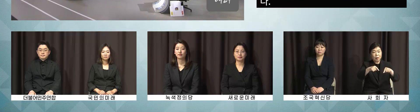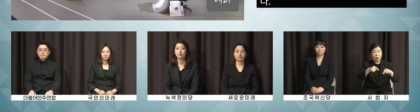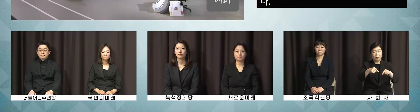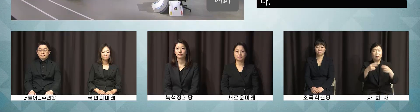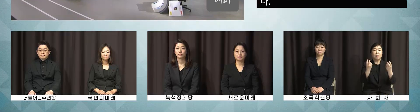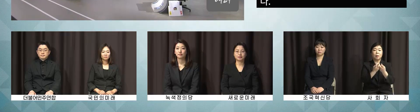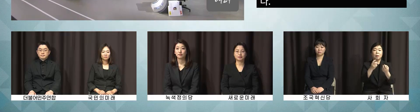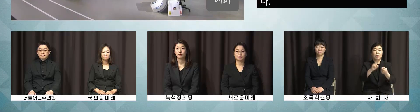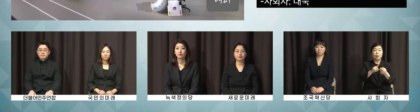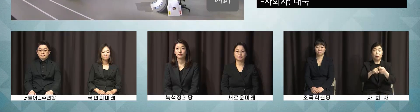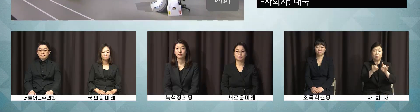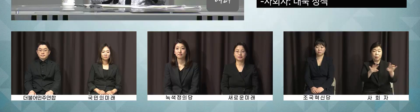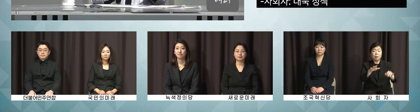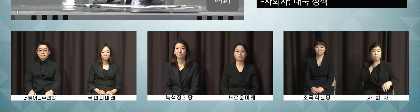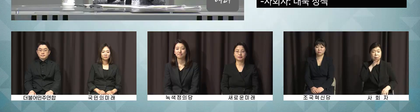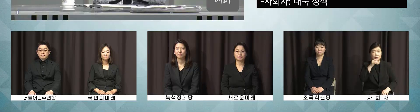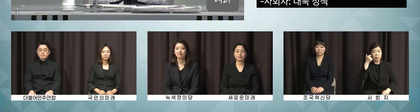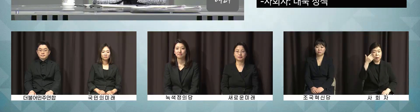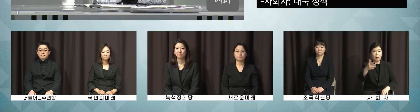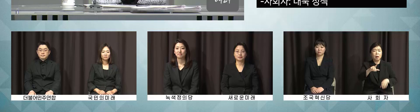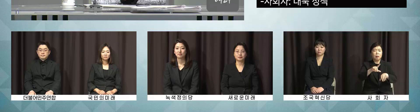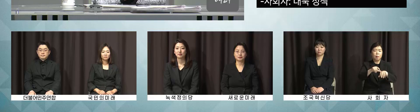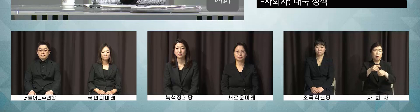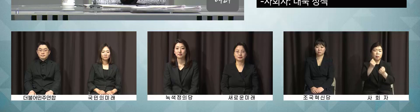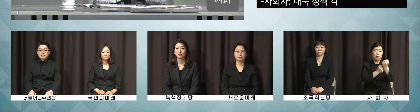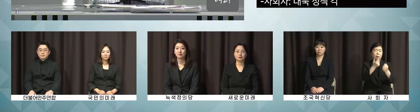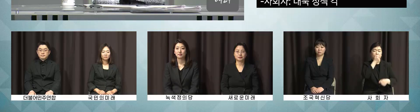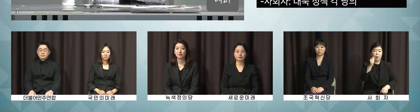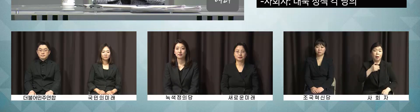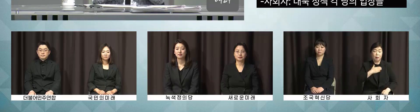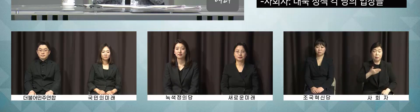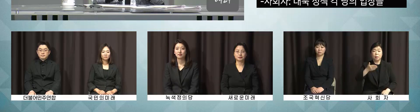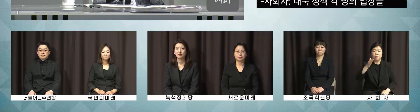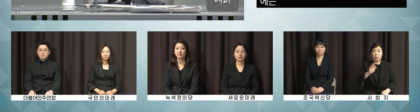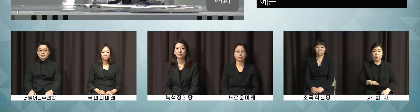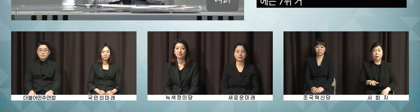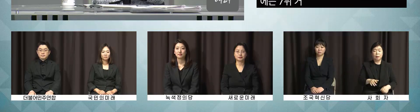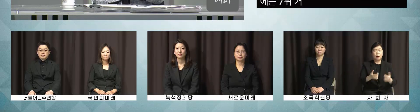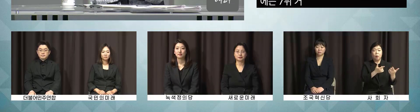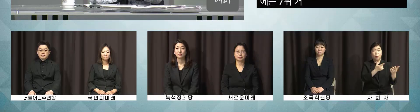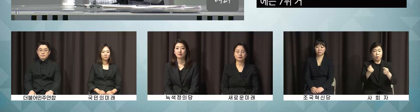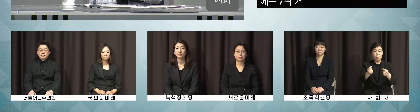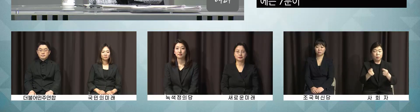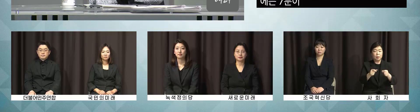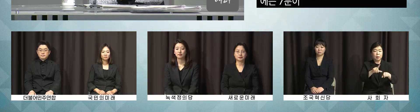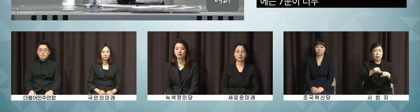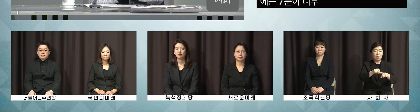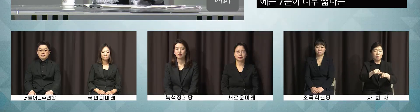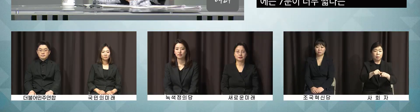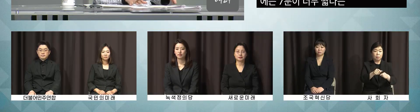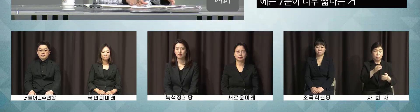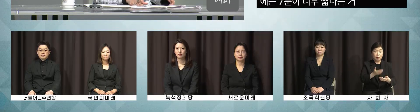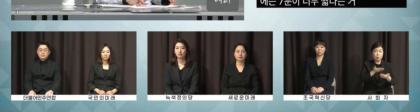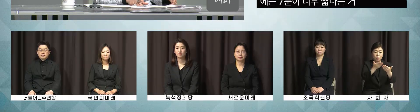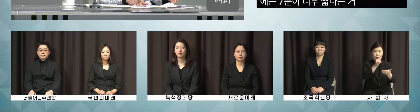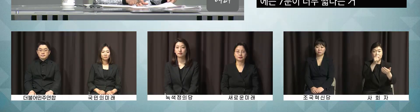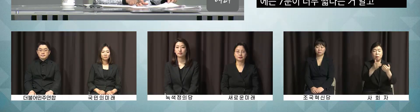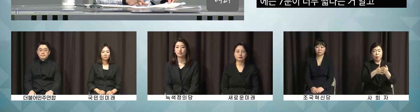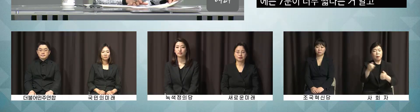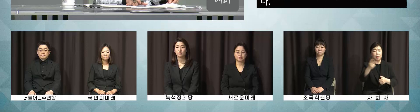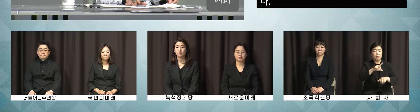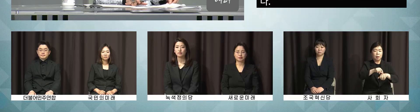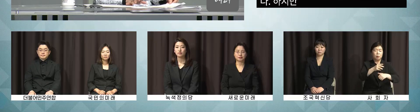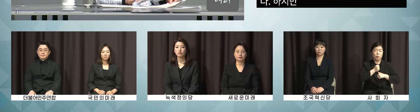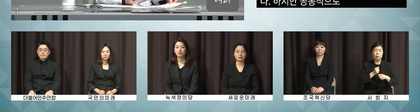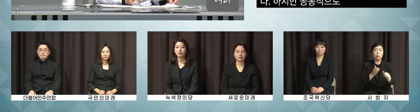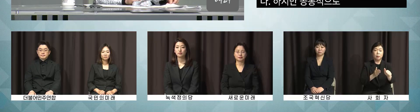각 당의 입장을 담기에는 7분이 너무 짧다는 거 잘 알고 있습니다. 하지만 공통적으로 배분될 시간이니만큼 다시 한번 유념해